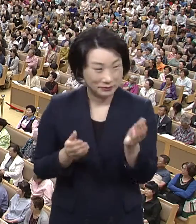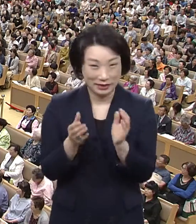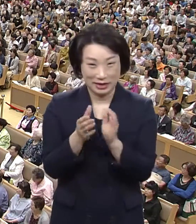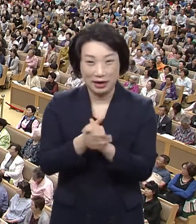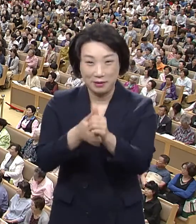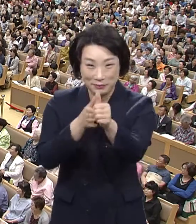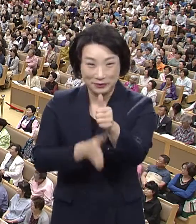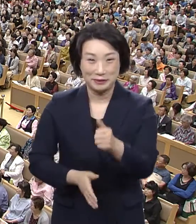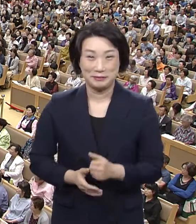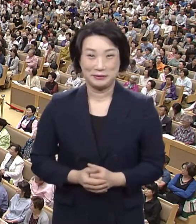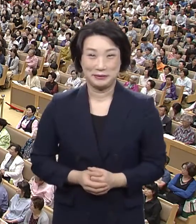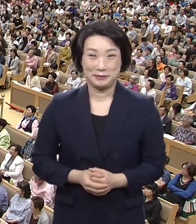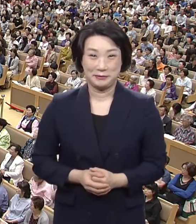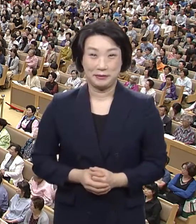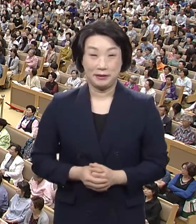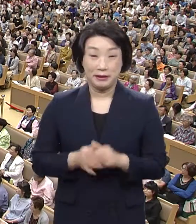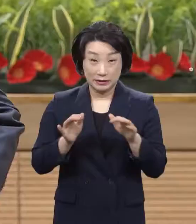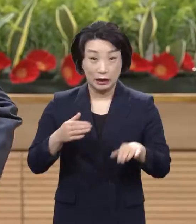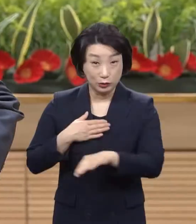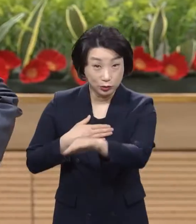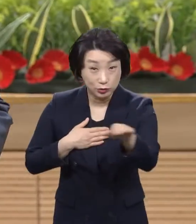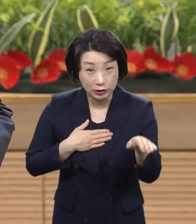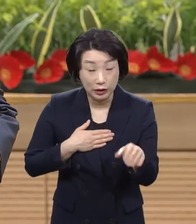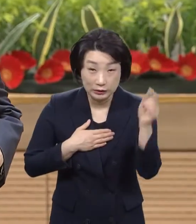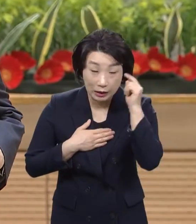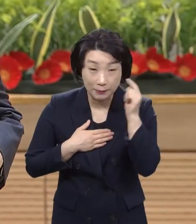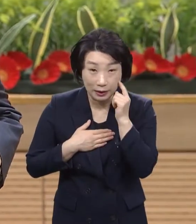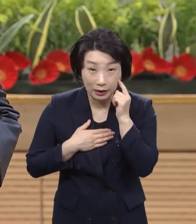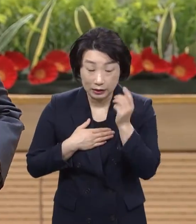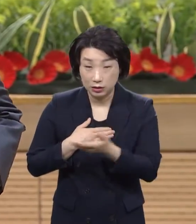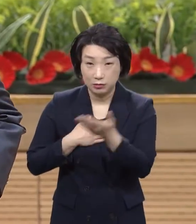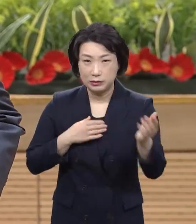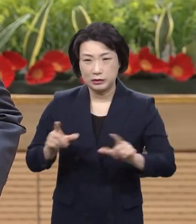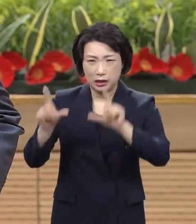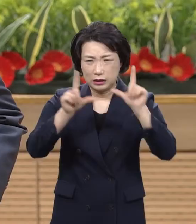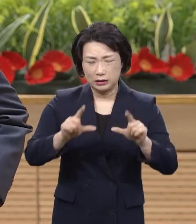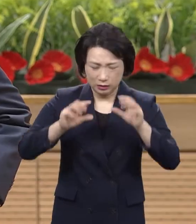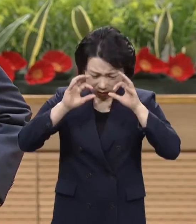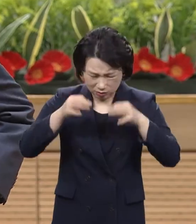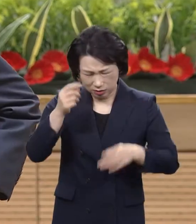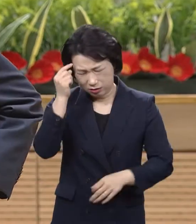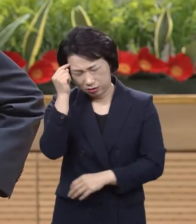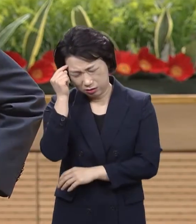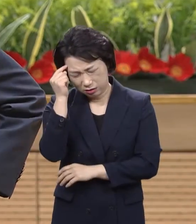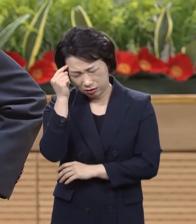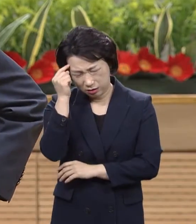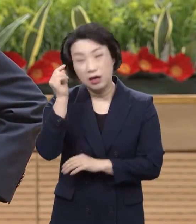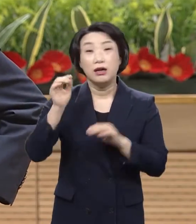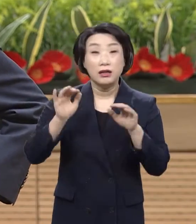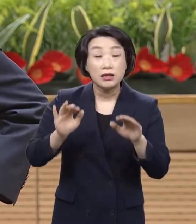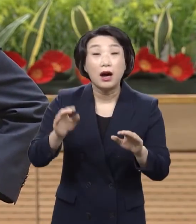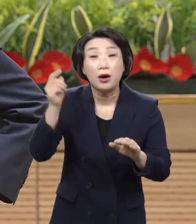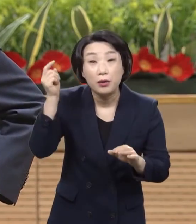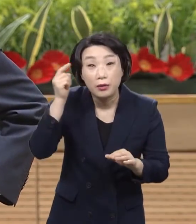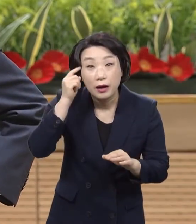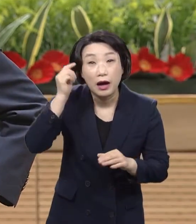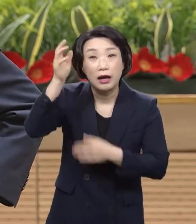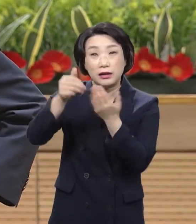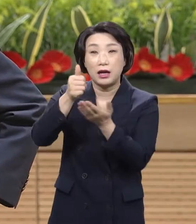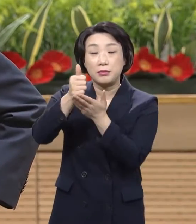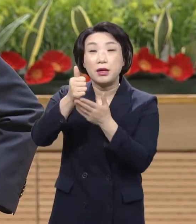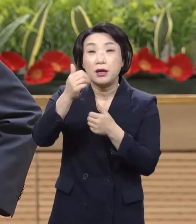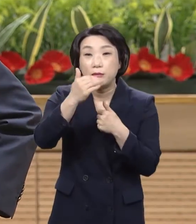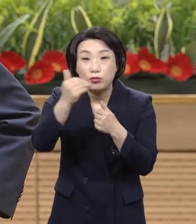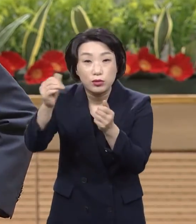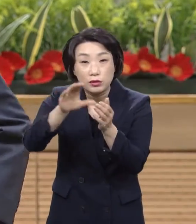합시다. 근데 우리가 살면서 가만히 보세요. 왜 하나님께서